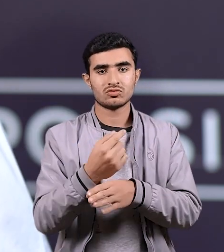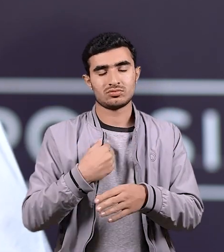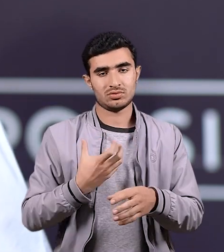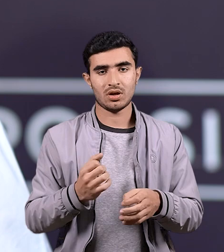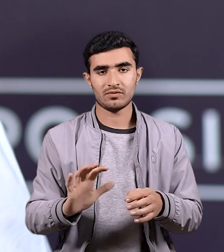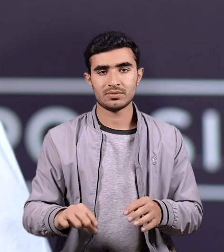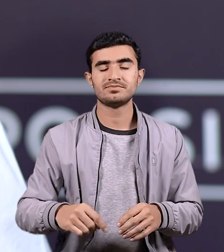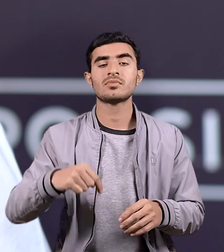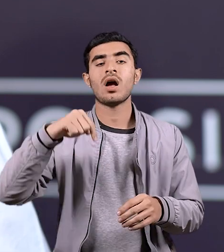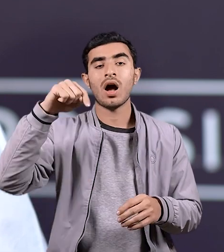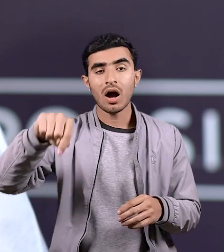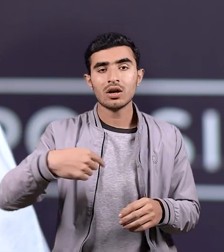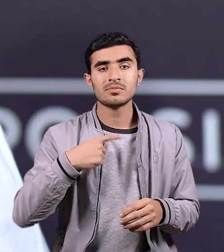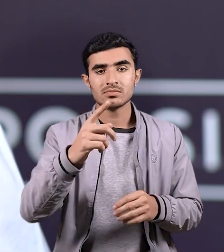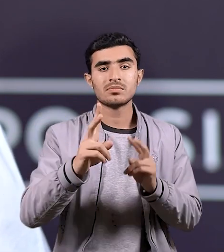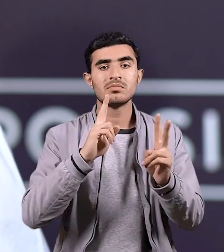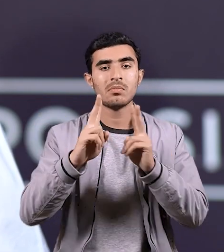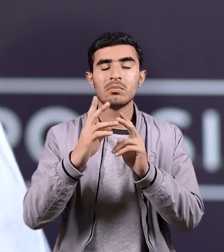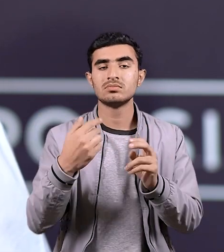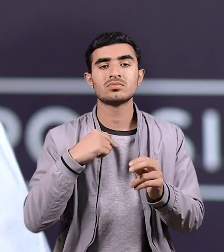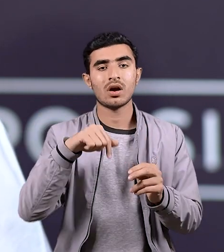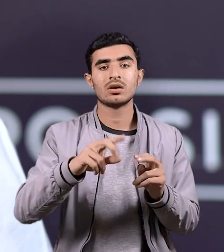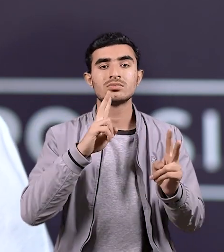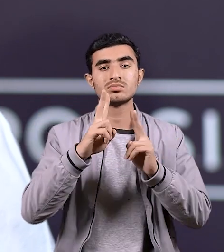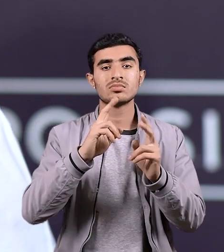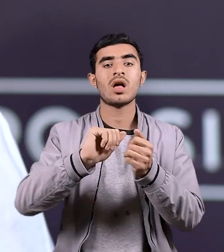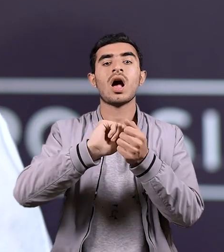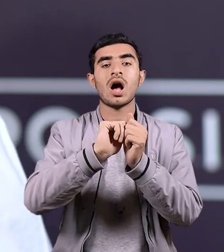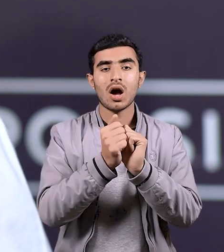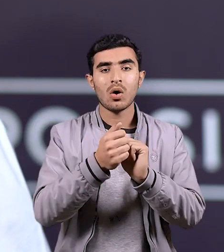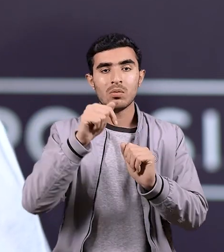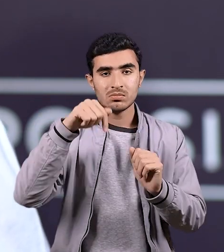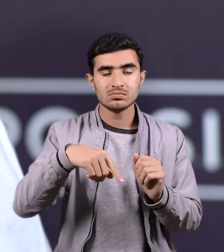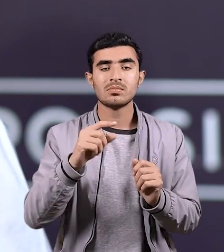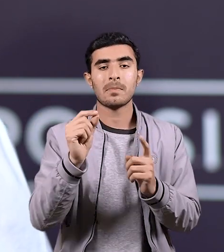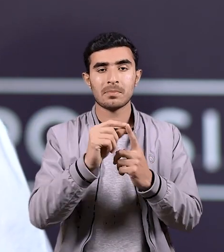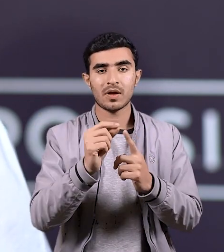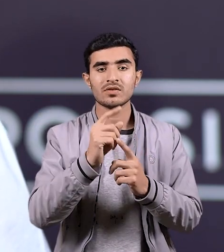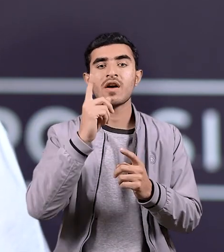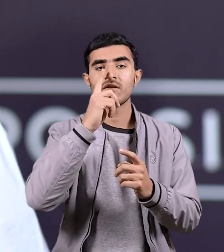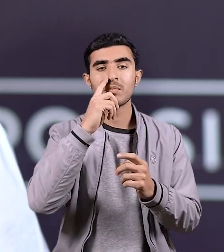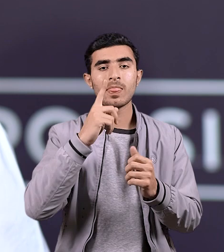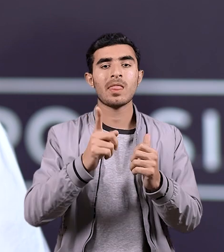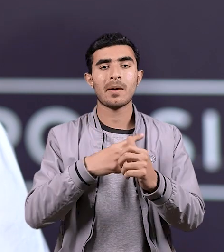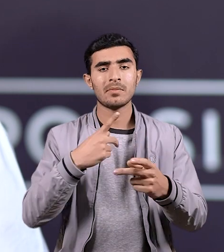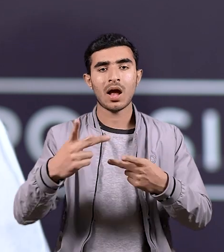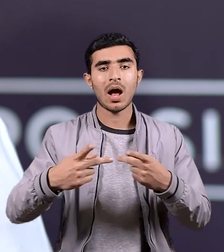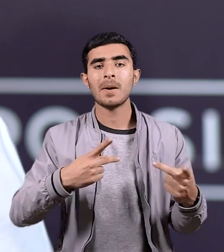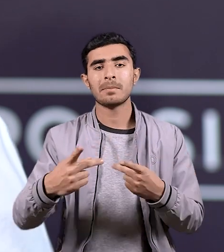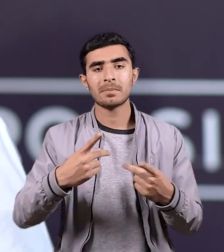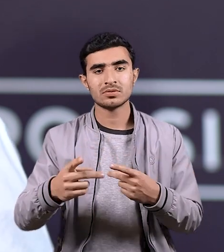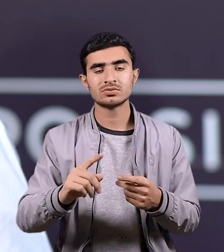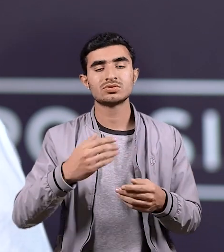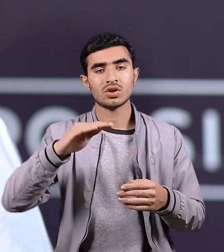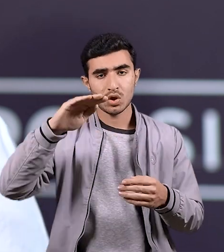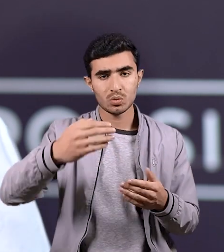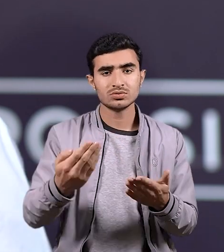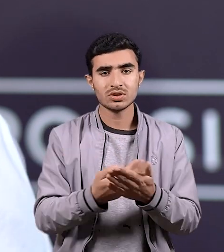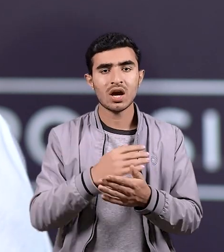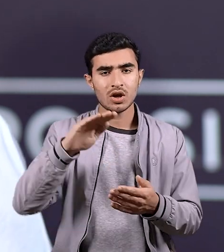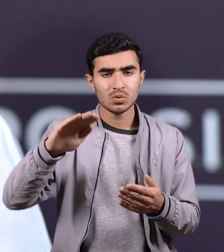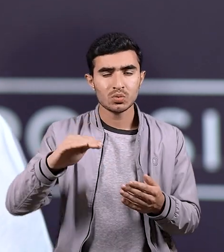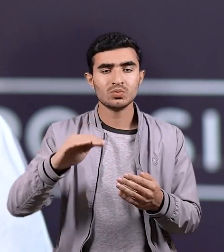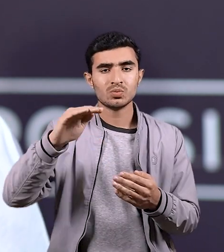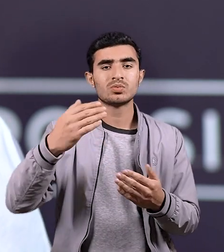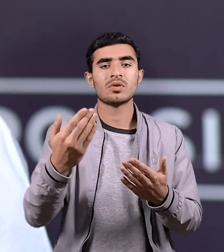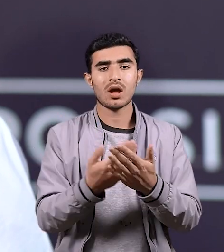और यंग विमेन स्टूडेंट्स, गर्ल स्टूडेंट्स कैसे टेक्नोलॉजी की इस नई वेव को लेवरेज कर सकते हैं